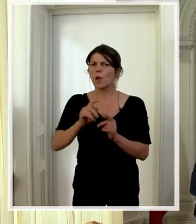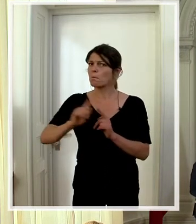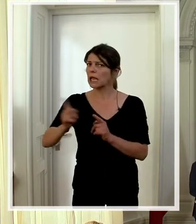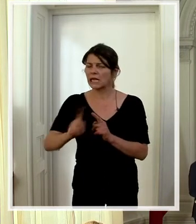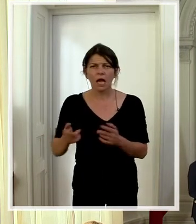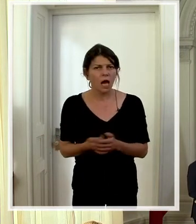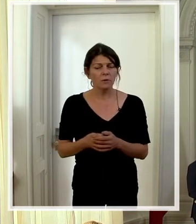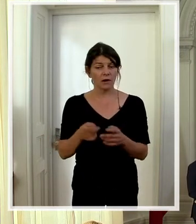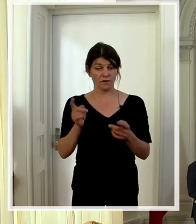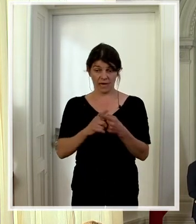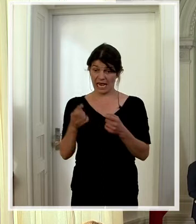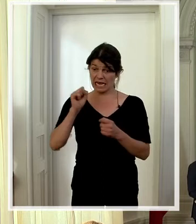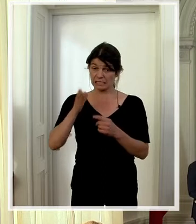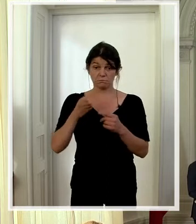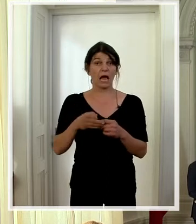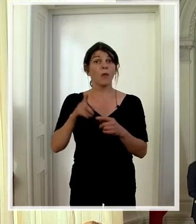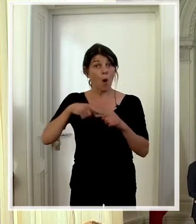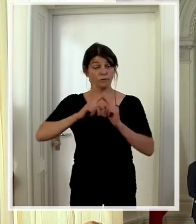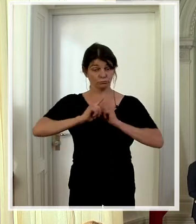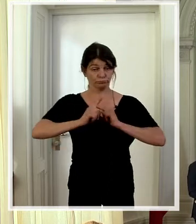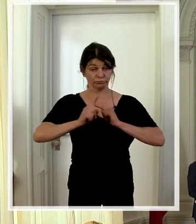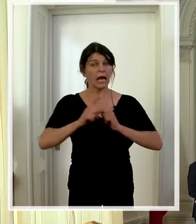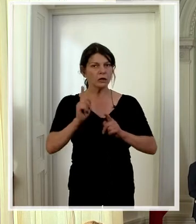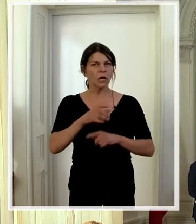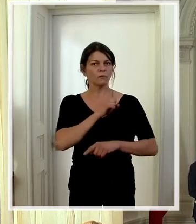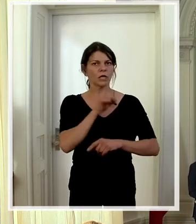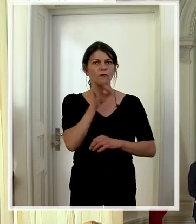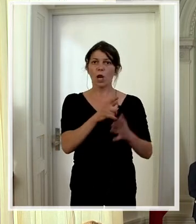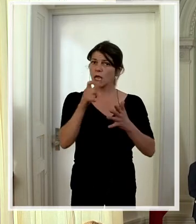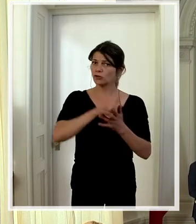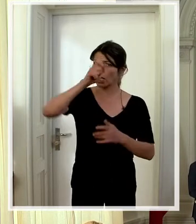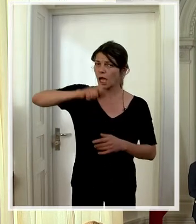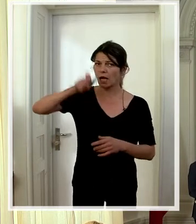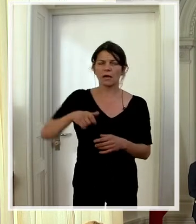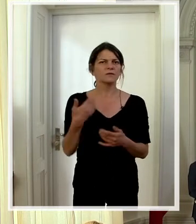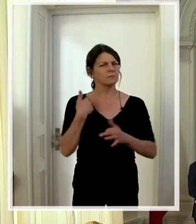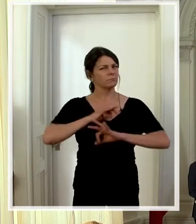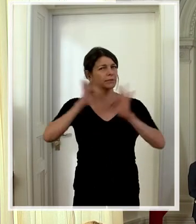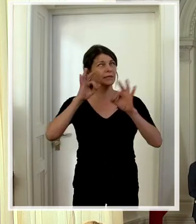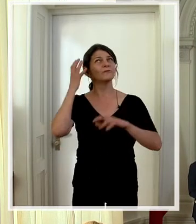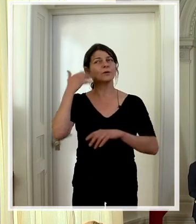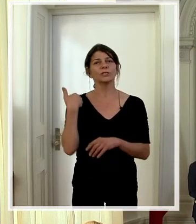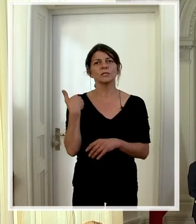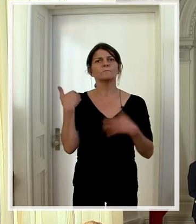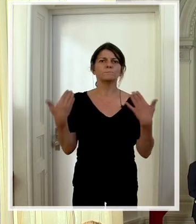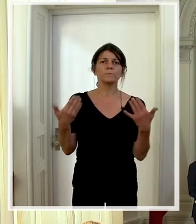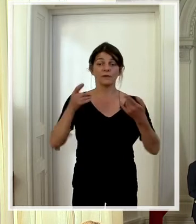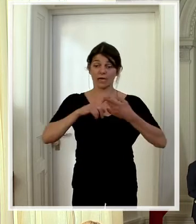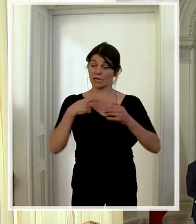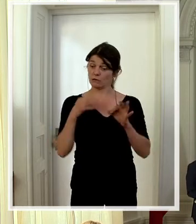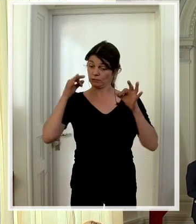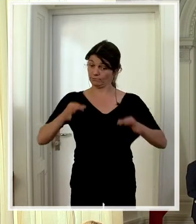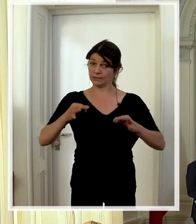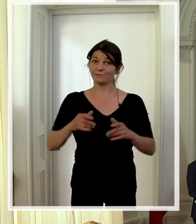gut taktete S-Bahn, sollte ja ein Nutzen sein für die Liechtensteiner. Das heißt, meine Idealvorstellung ist, wenn ich eine sehr gut